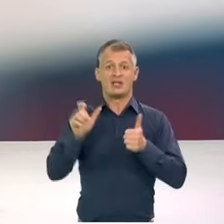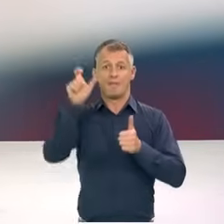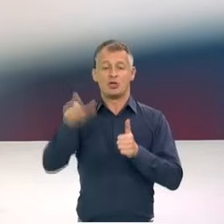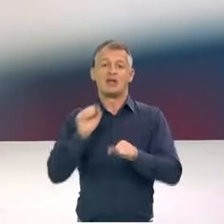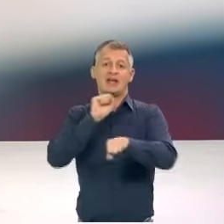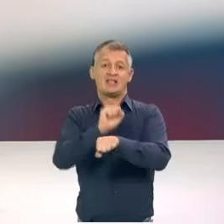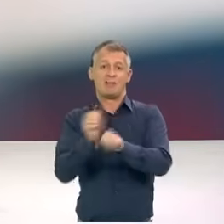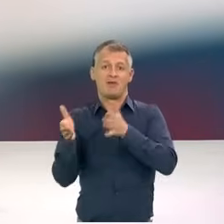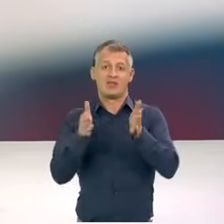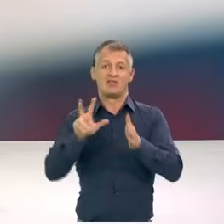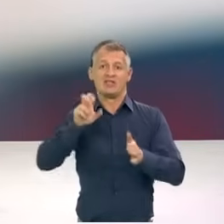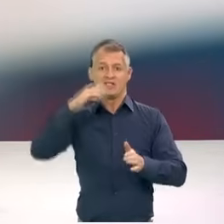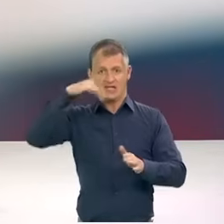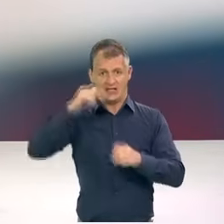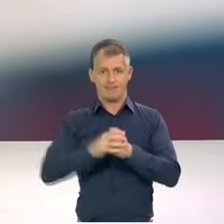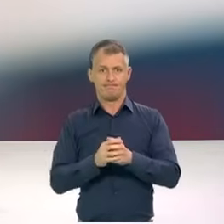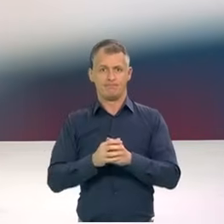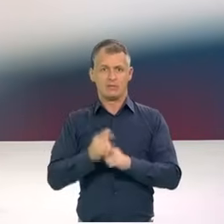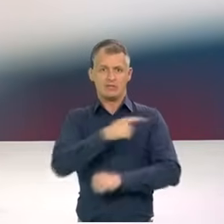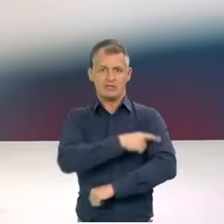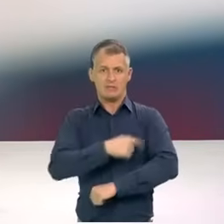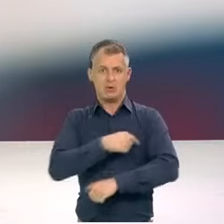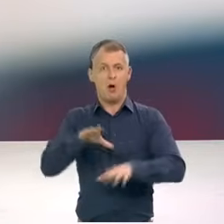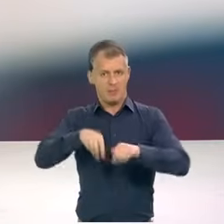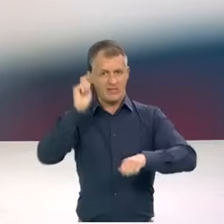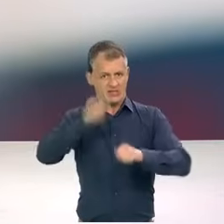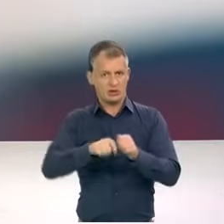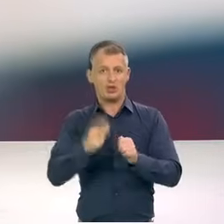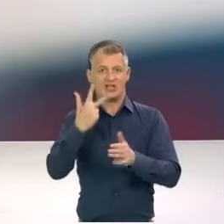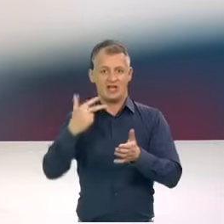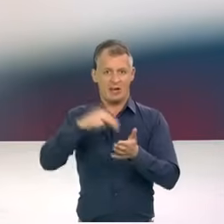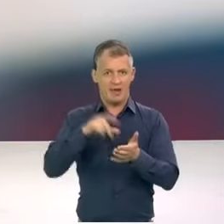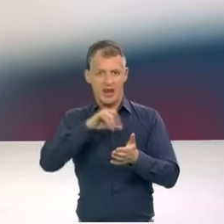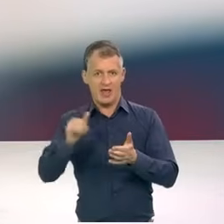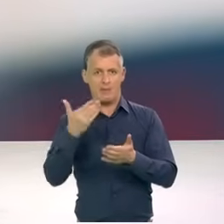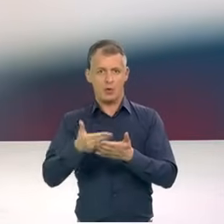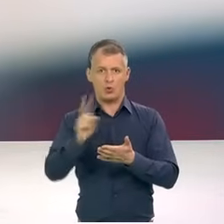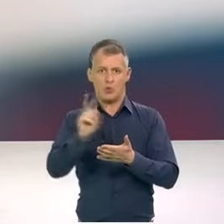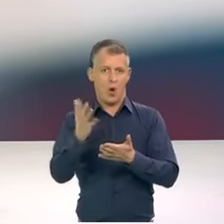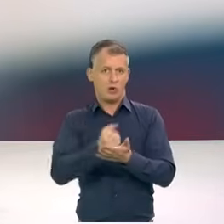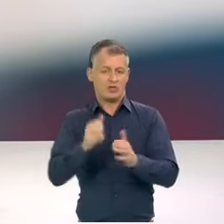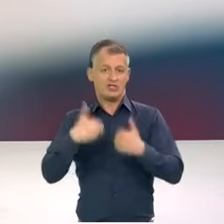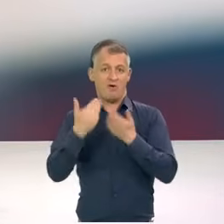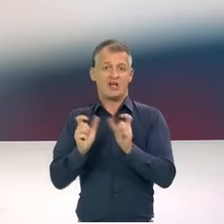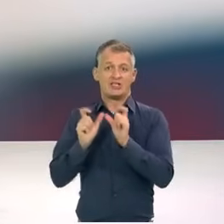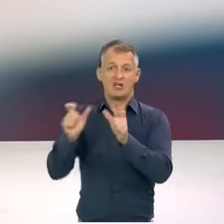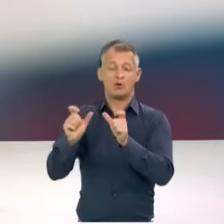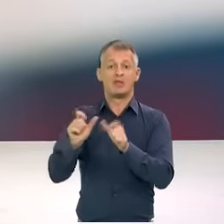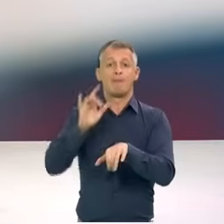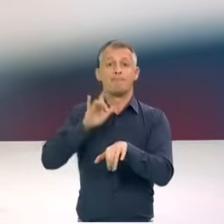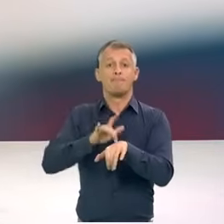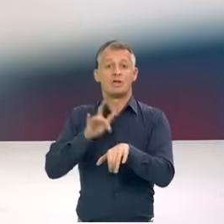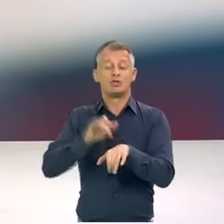următoarele 30 de zile nici spitalul nu a scăpat de sancțiuni unitatea a fost amendată cu 3000 RON pentru că nu a reușit să asigure securitatea